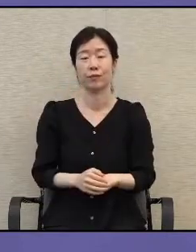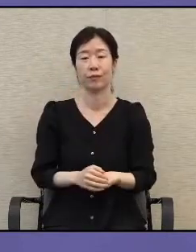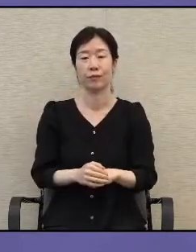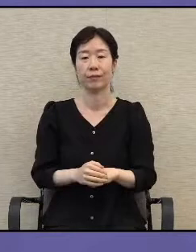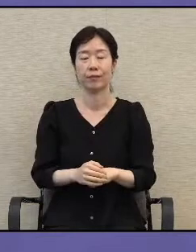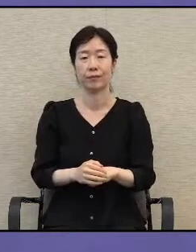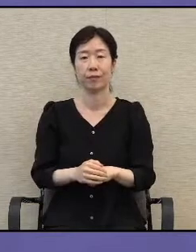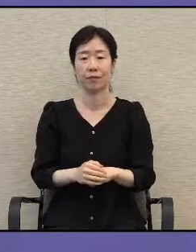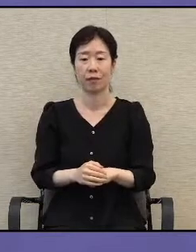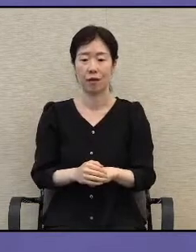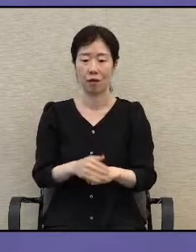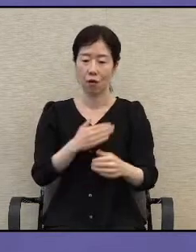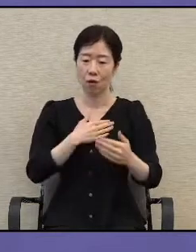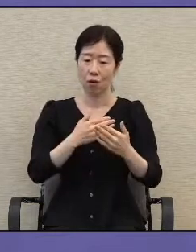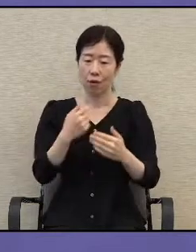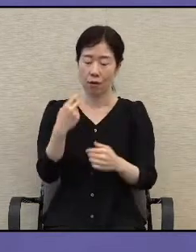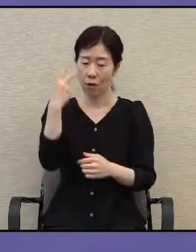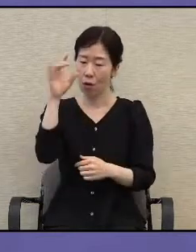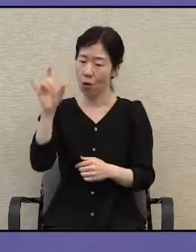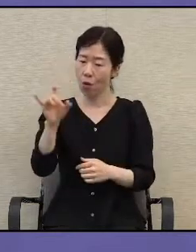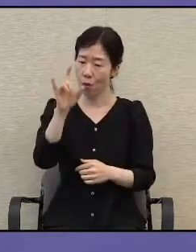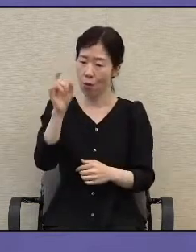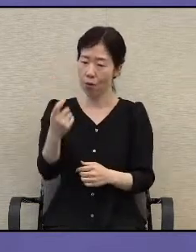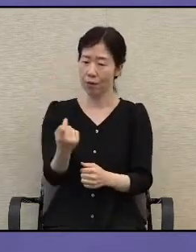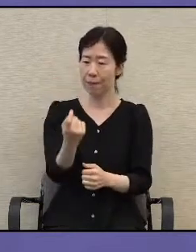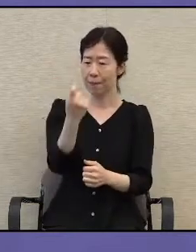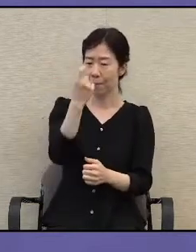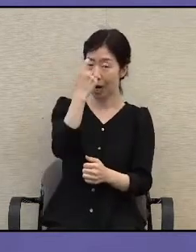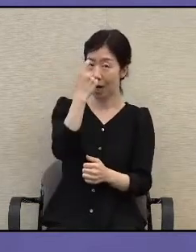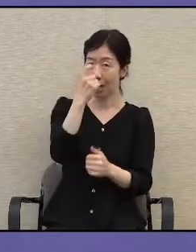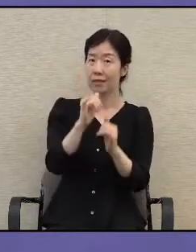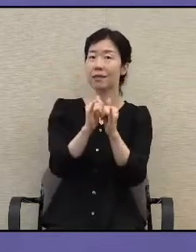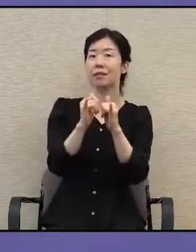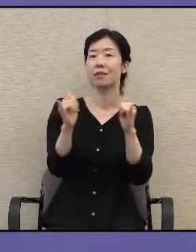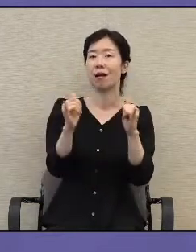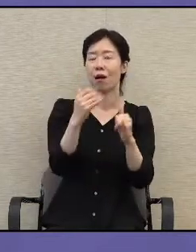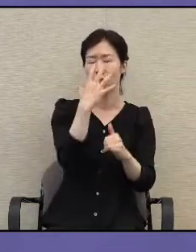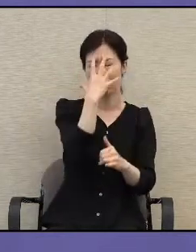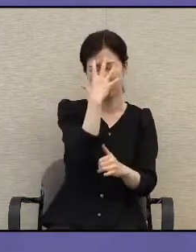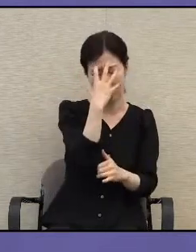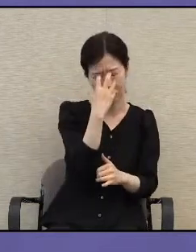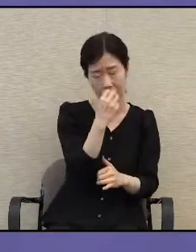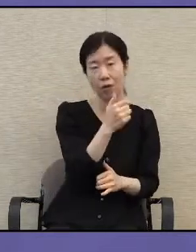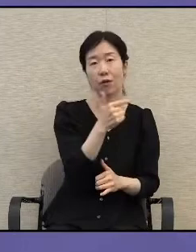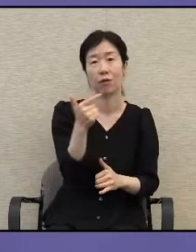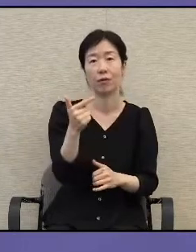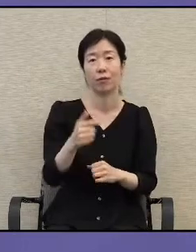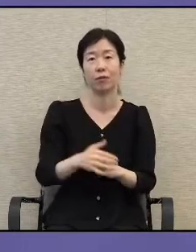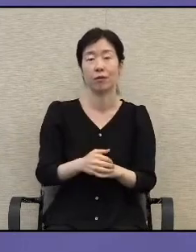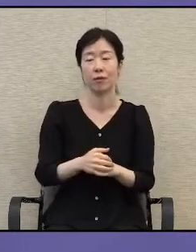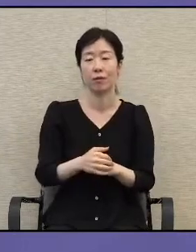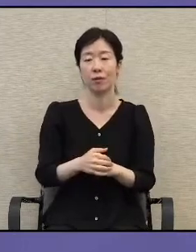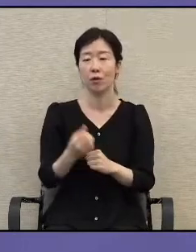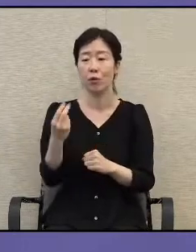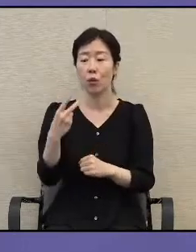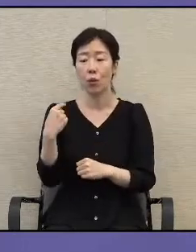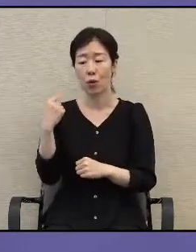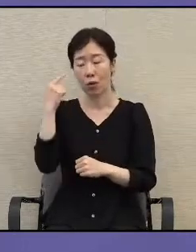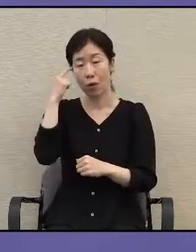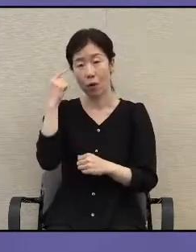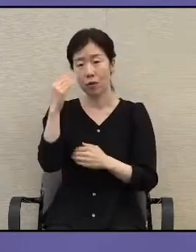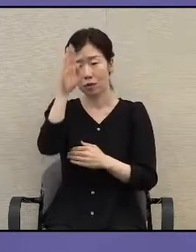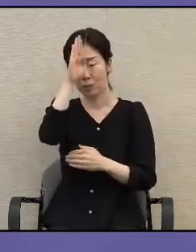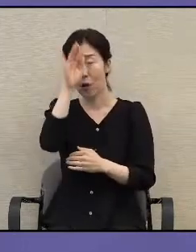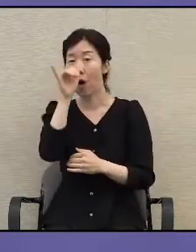따라서는 불안과는 다르게 아무래도 확진된 분들이 더 우울했습니다. 그리고 정신질환이 있는 분들 3분의